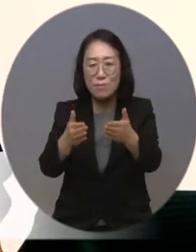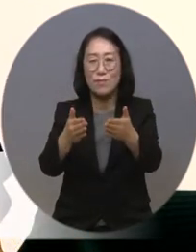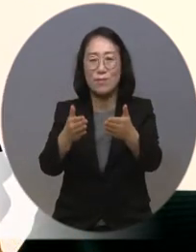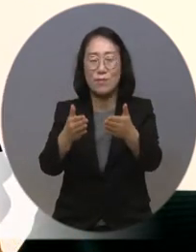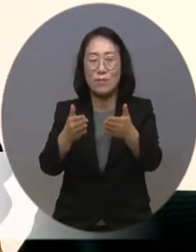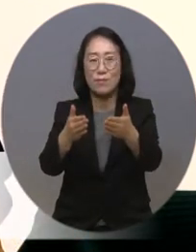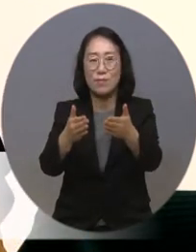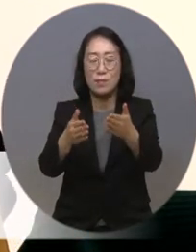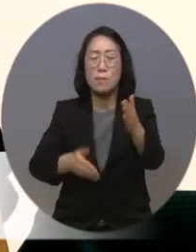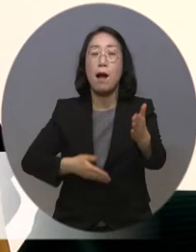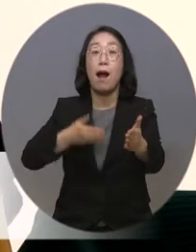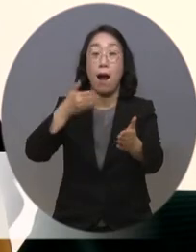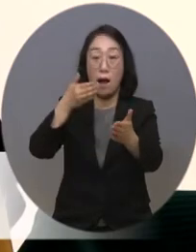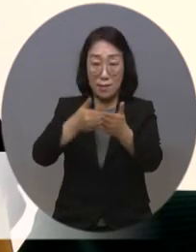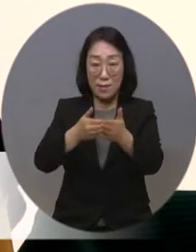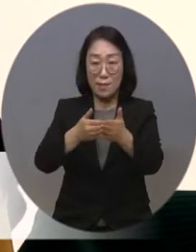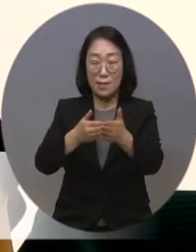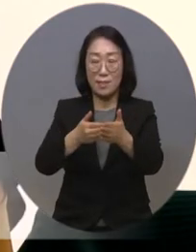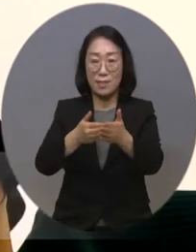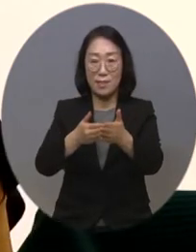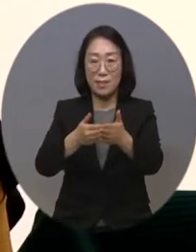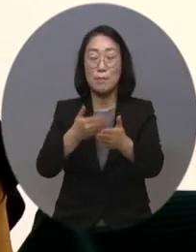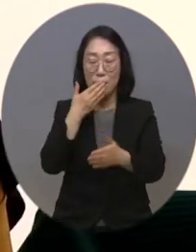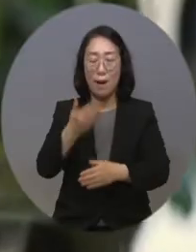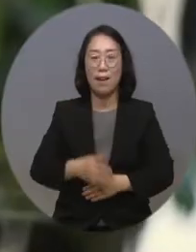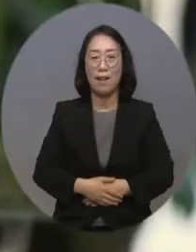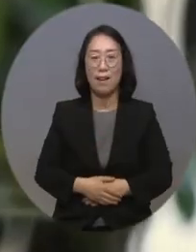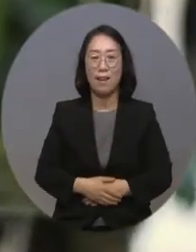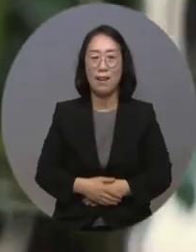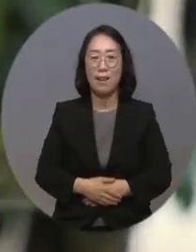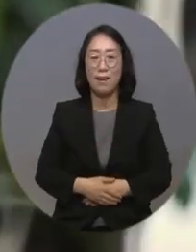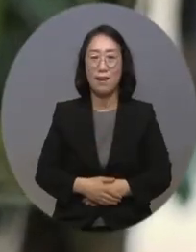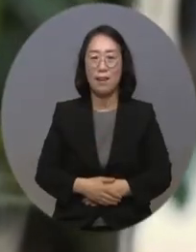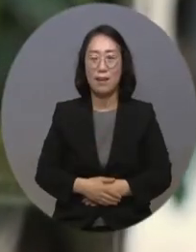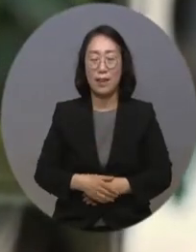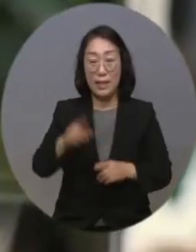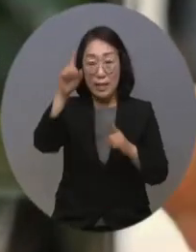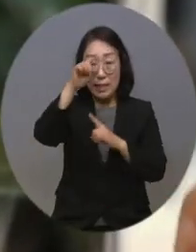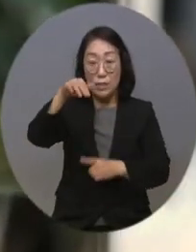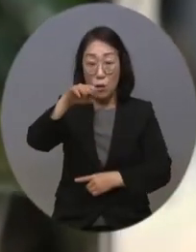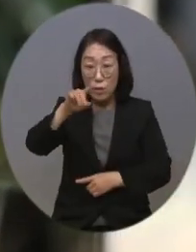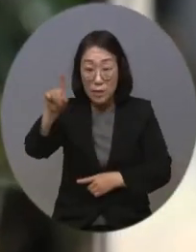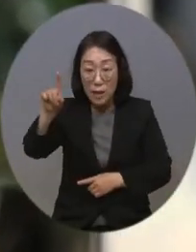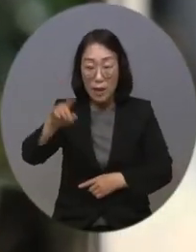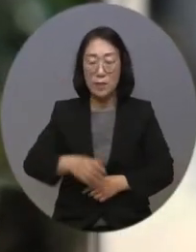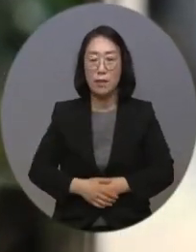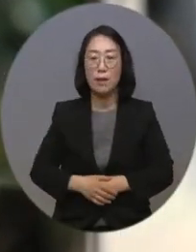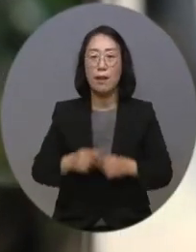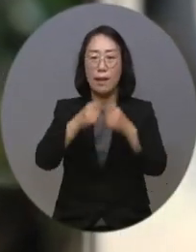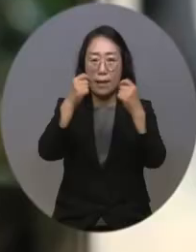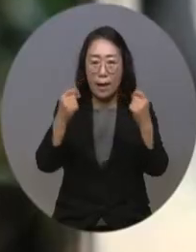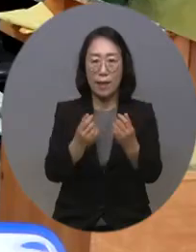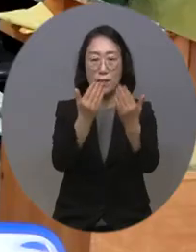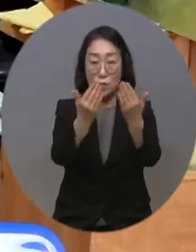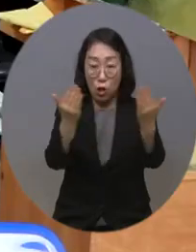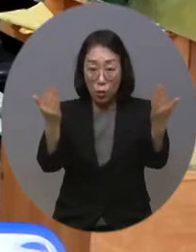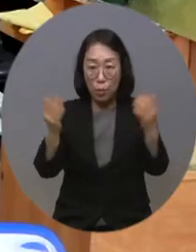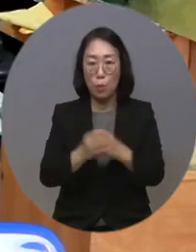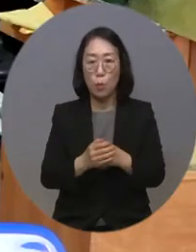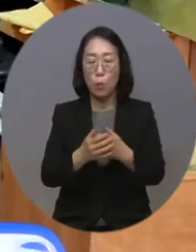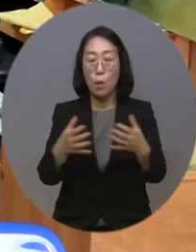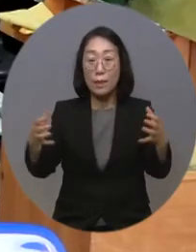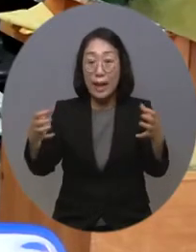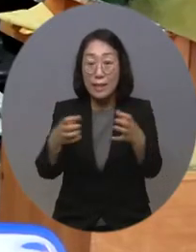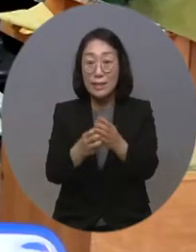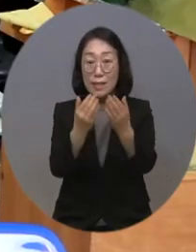해봐야 되겠다 하니까 여기까지 지금 온 것 같아요. 이정자 작가는 다수의 개인전과 단체전 등